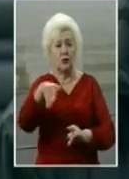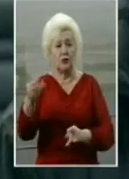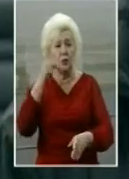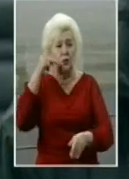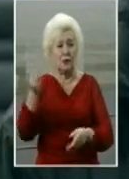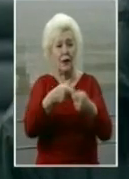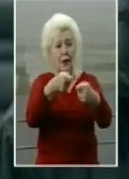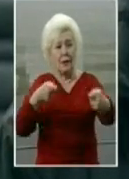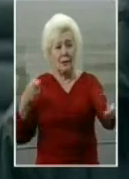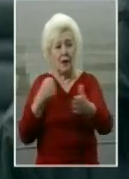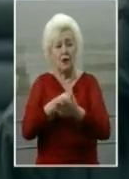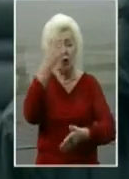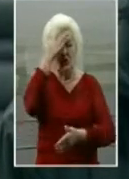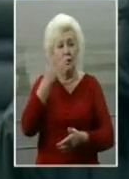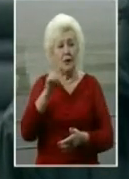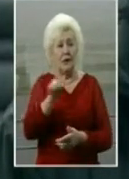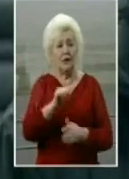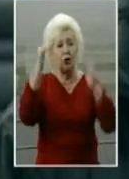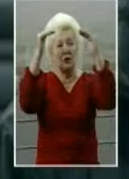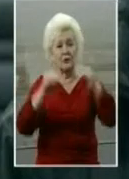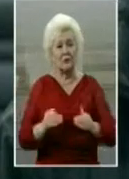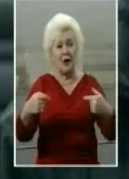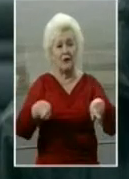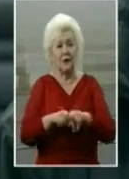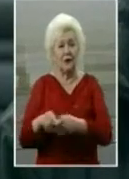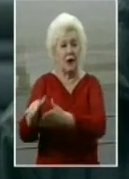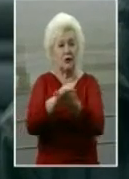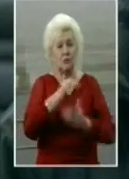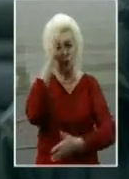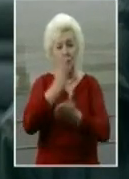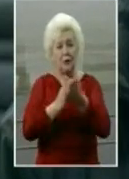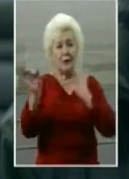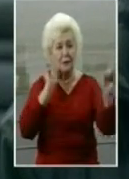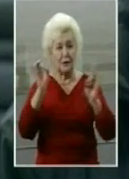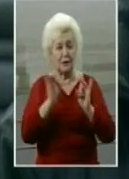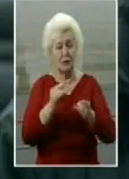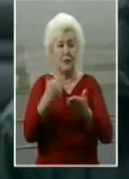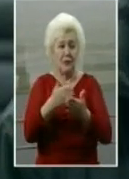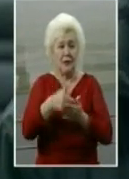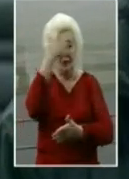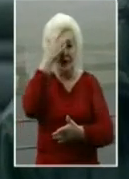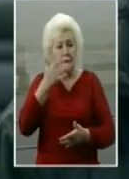тягне справу до літа для того, щоб спав такий суспільно-політичний резонанс і щоб десь влітку,